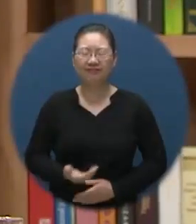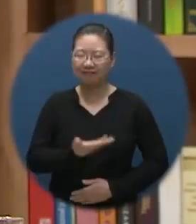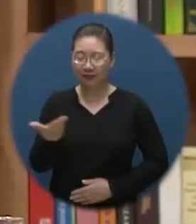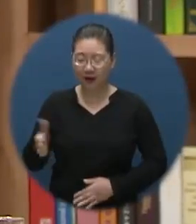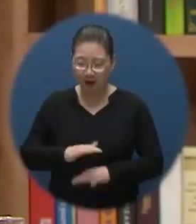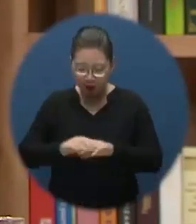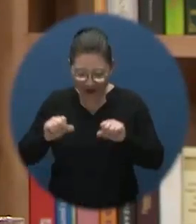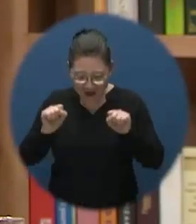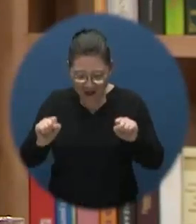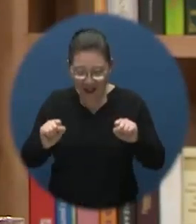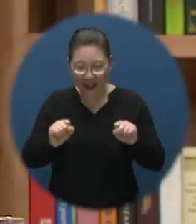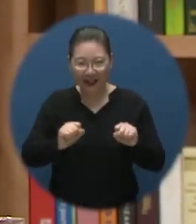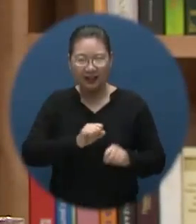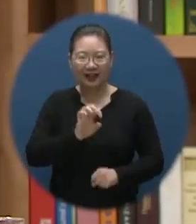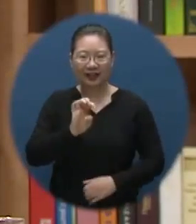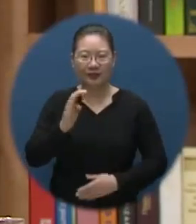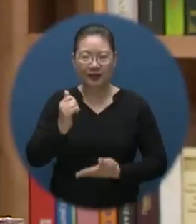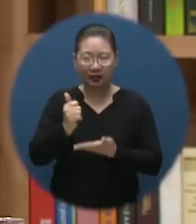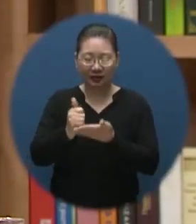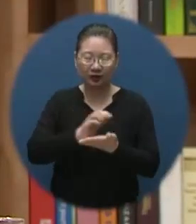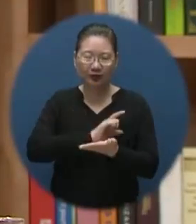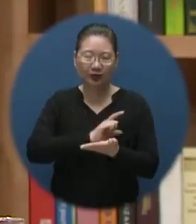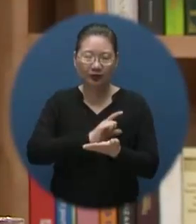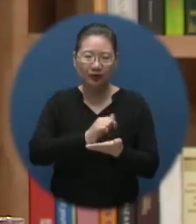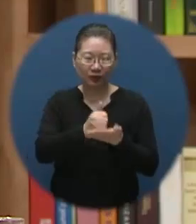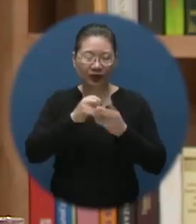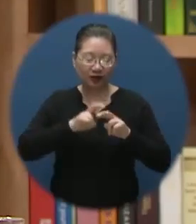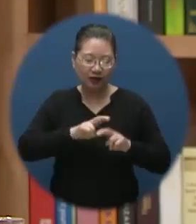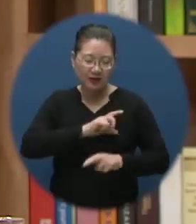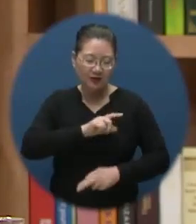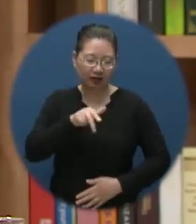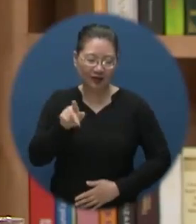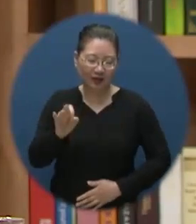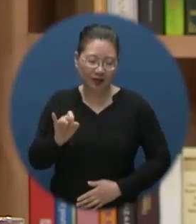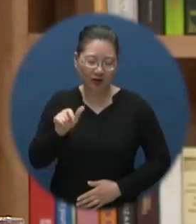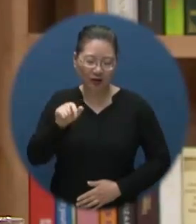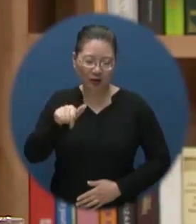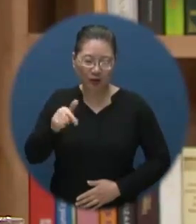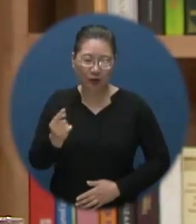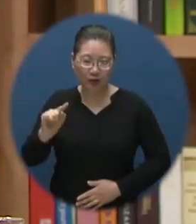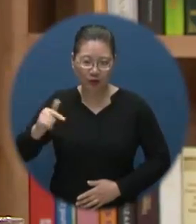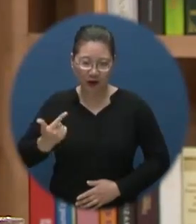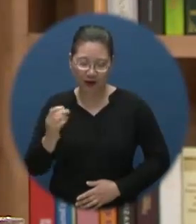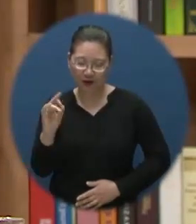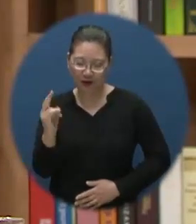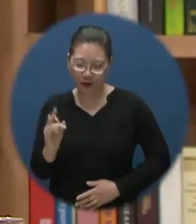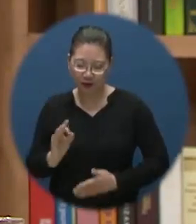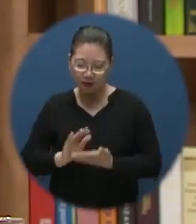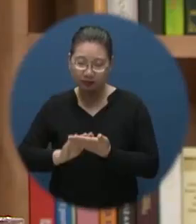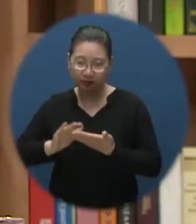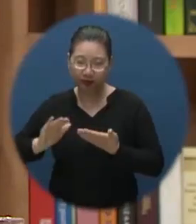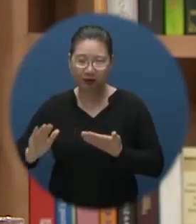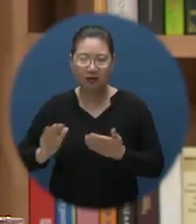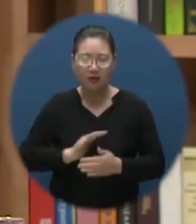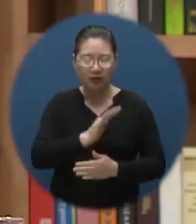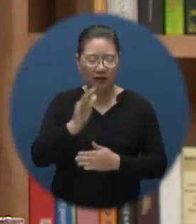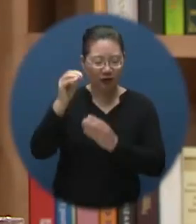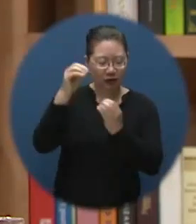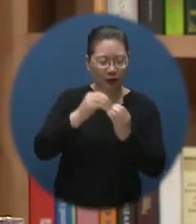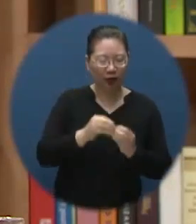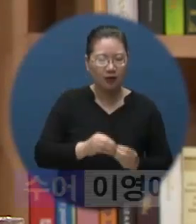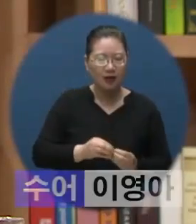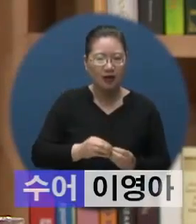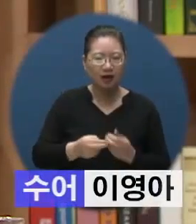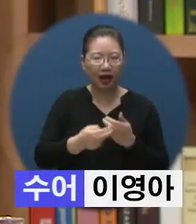여러분 안녕하십니까? EBS 초대석 정관용입니다. 우리 전통의 한의학, 이걸 좀 세계화시킬 수